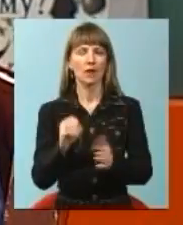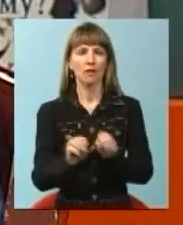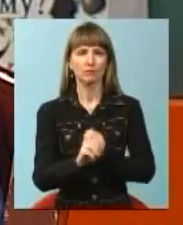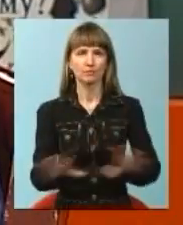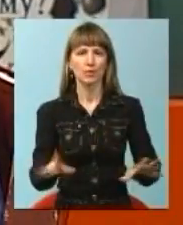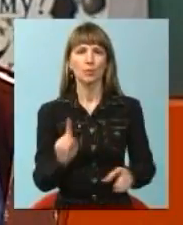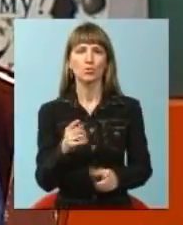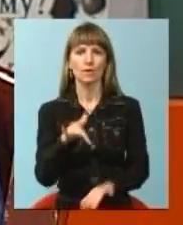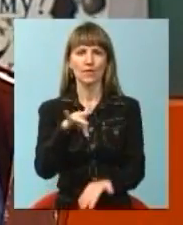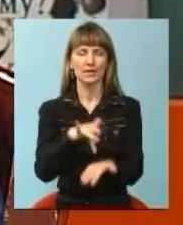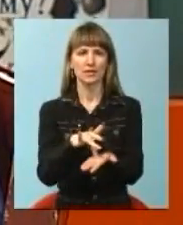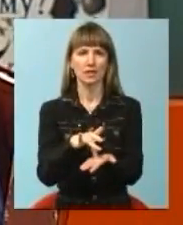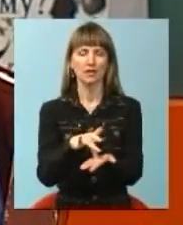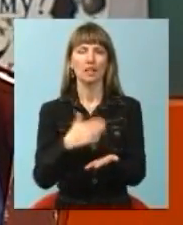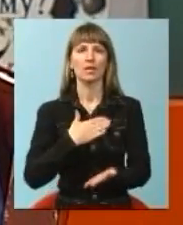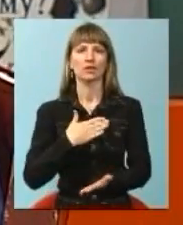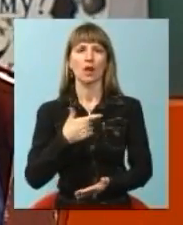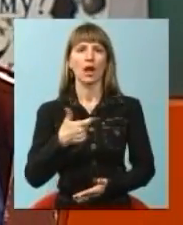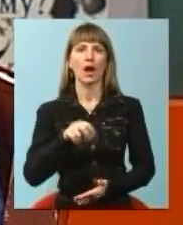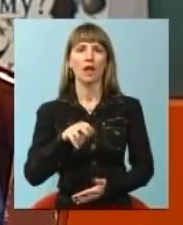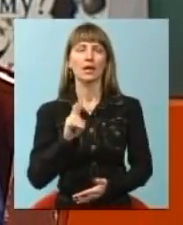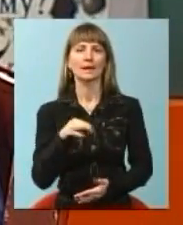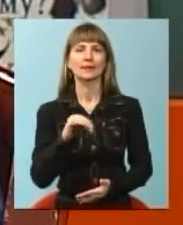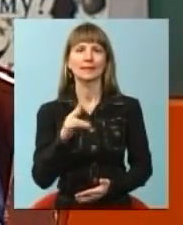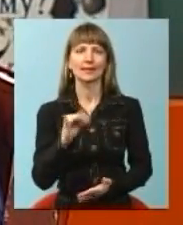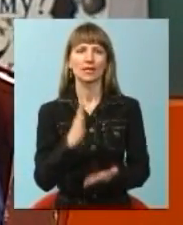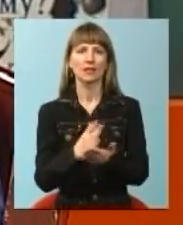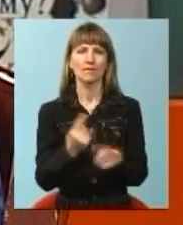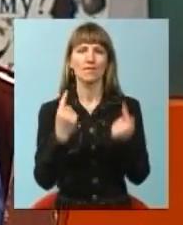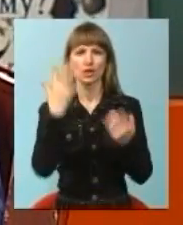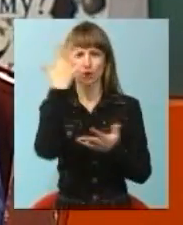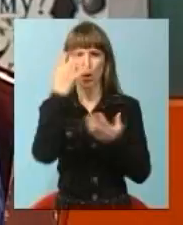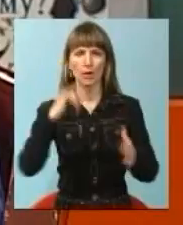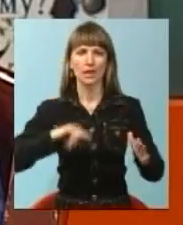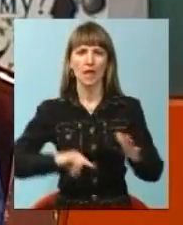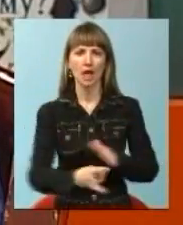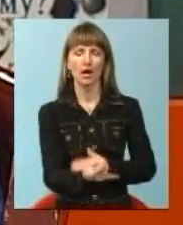у центрі нашої галактики є велика чорна діра, яка